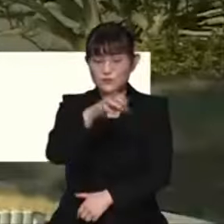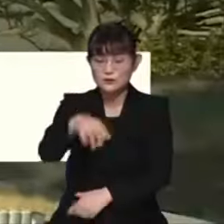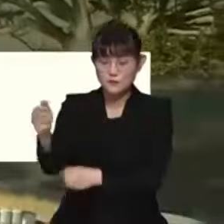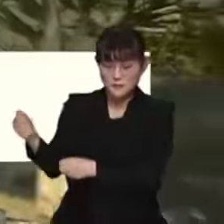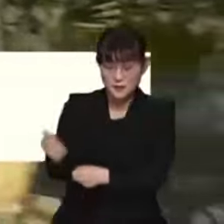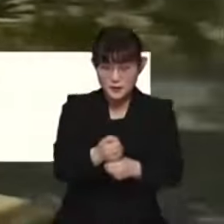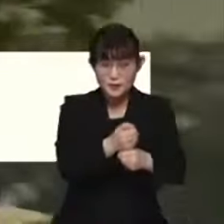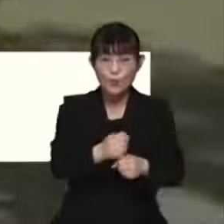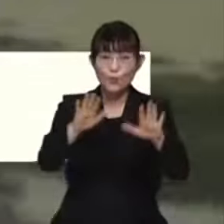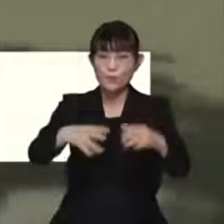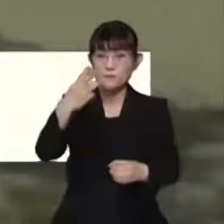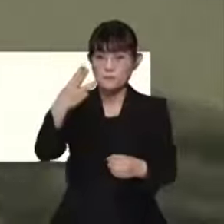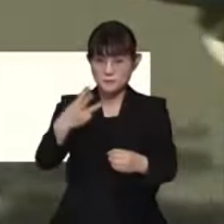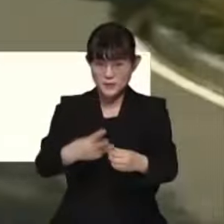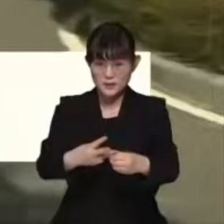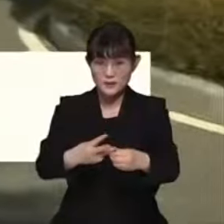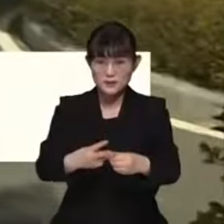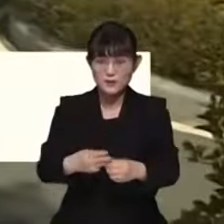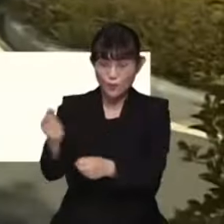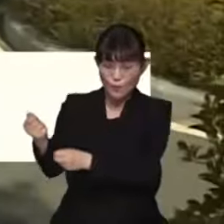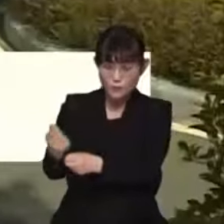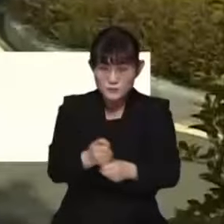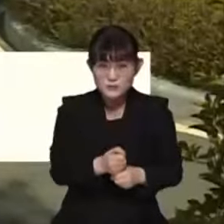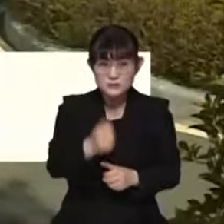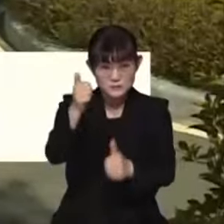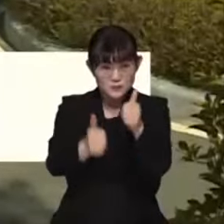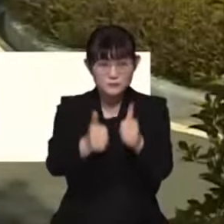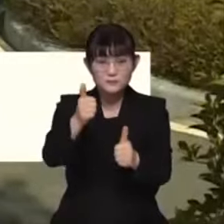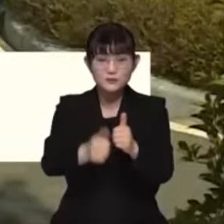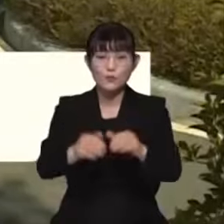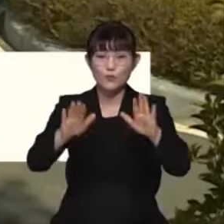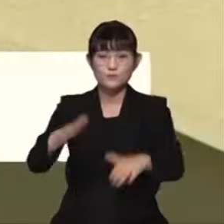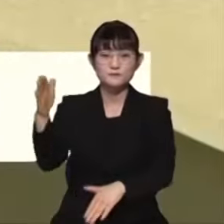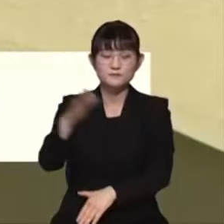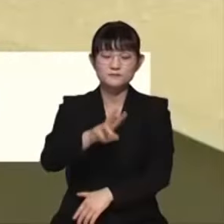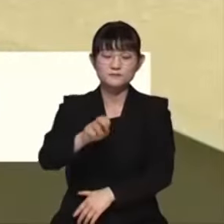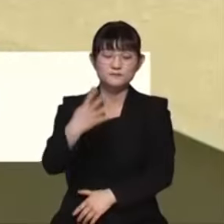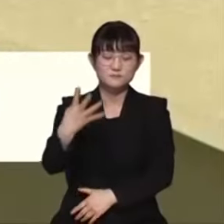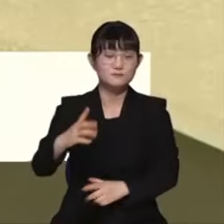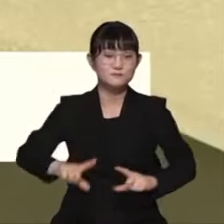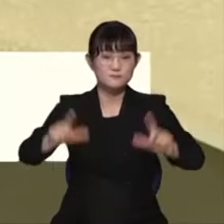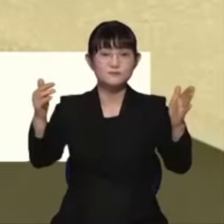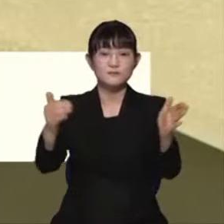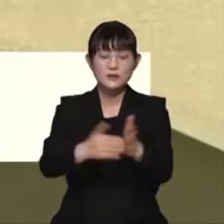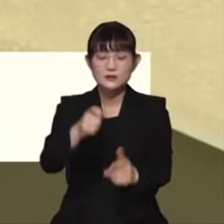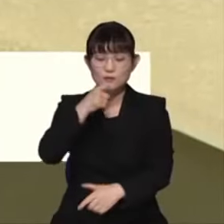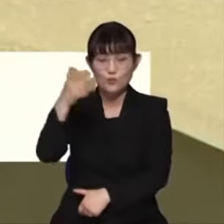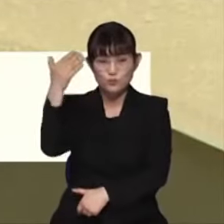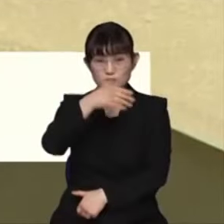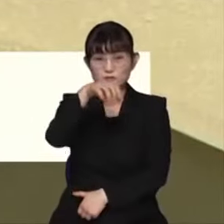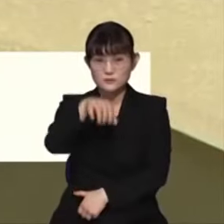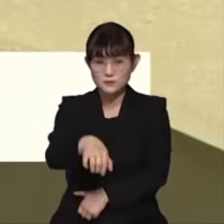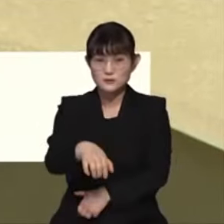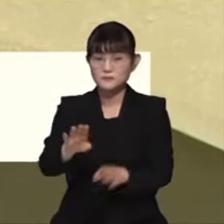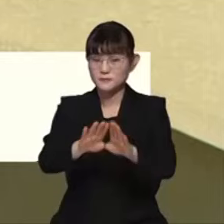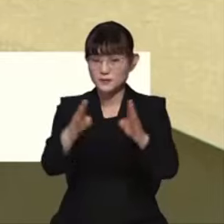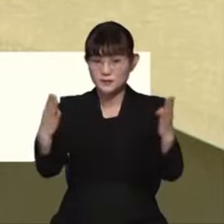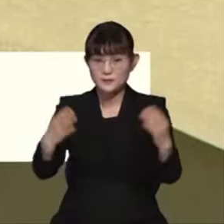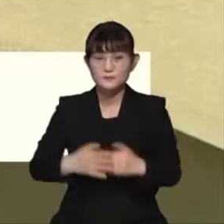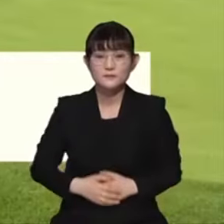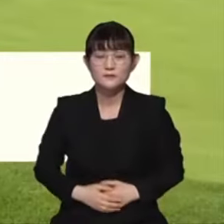올해로 3회째를 맞는 KLPGA 골프구단 대항전은 오늘부터 24일까지 여수 디오션